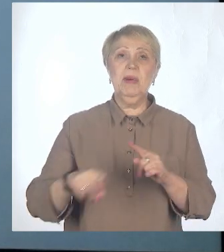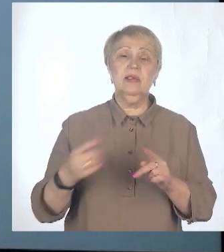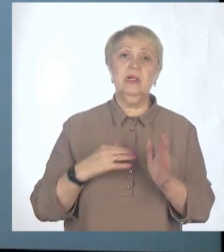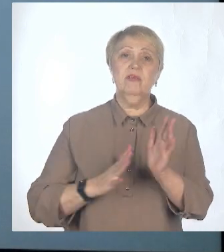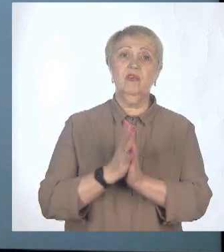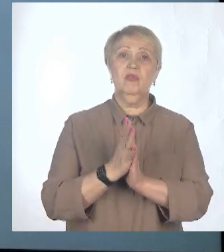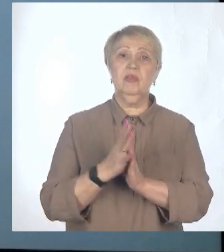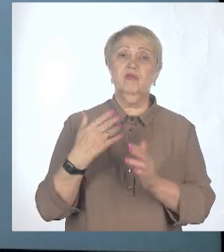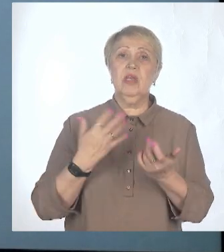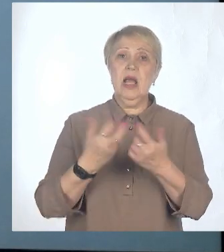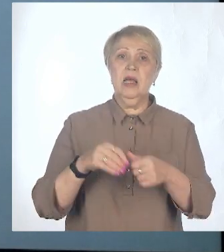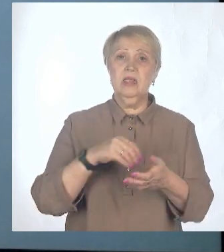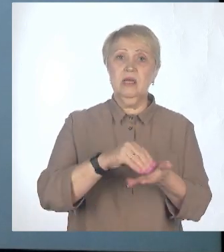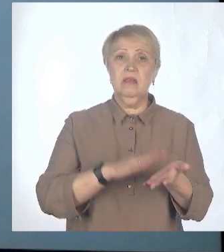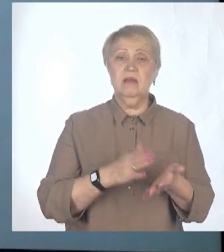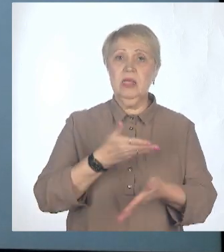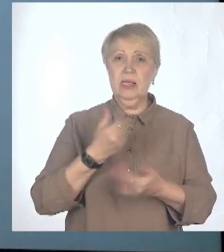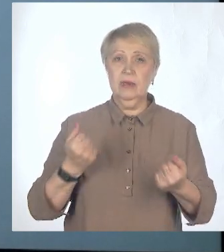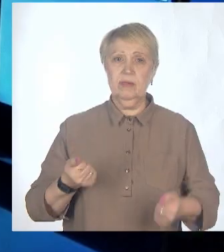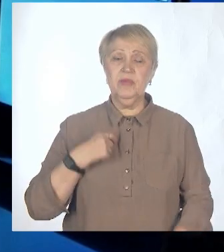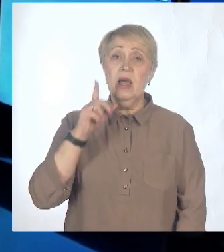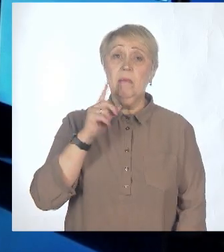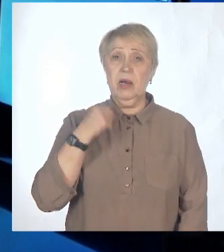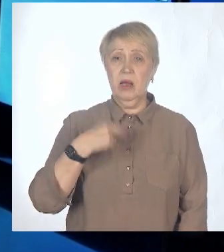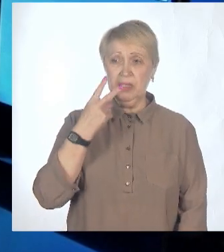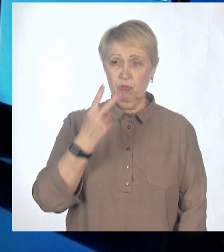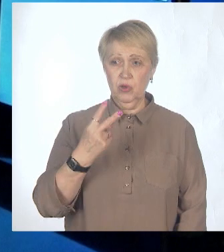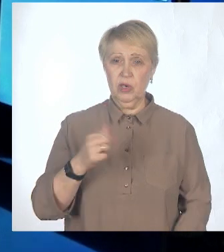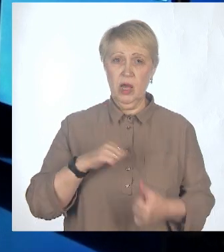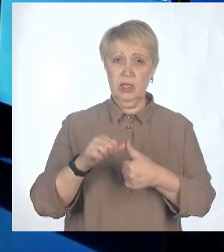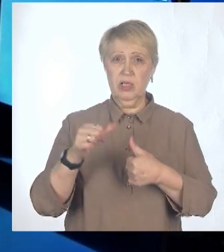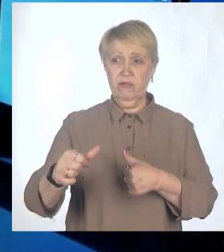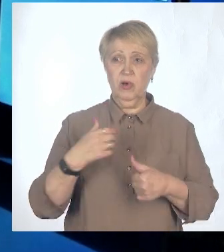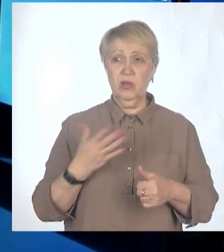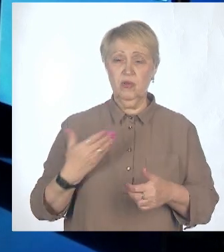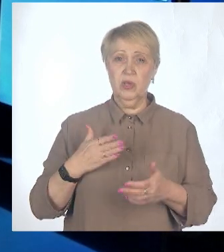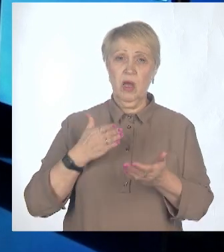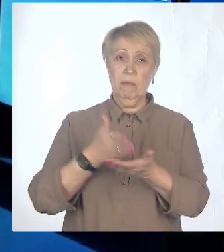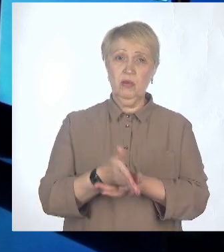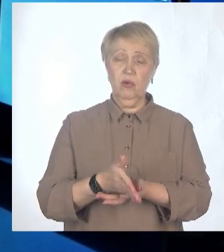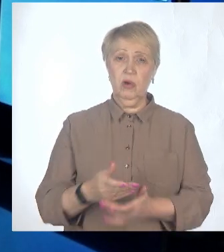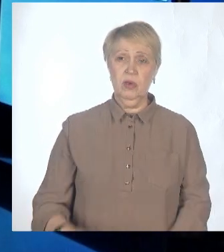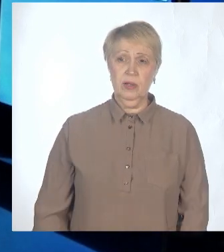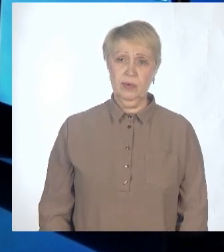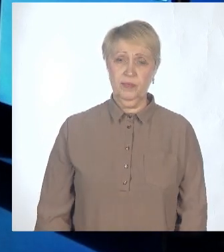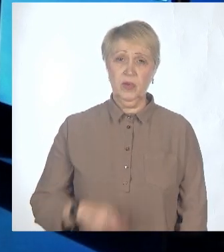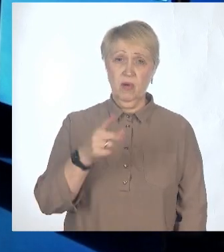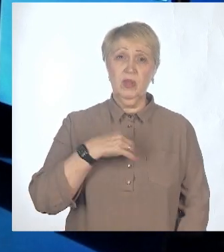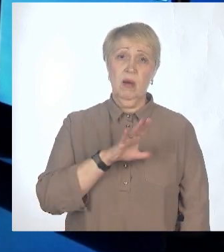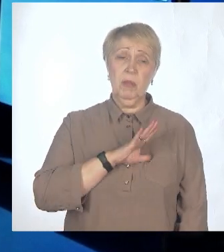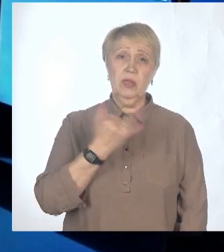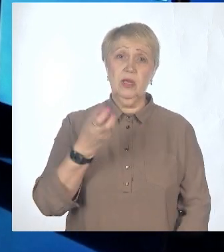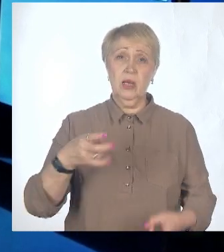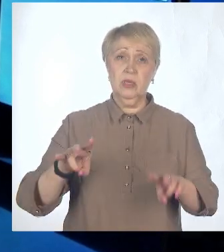не зарегистрировали. Пока смотрим, и основной поток вакансий таких, он и был, и остается в